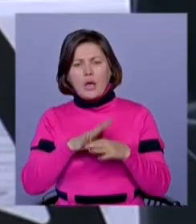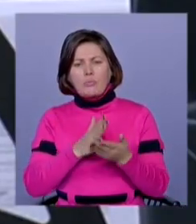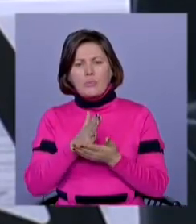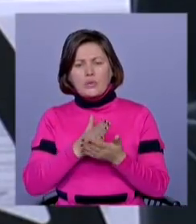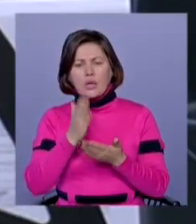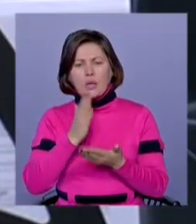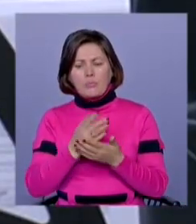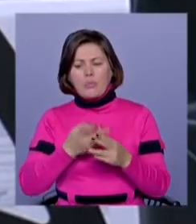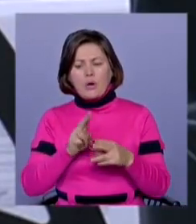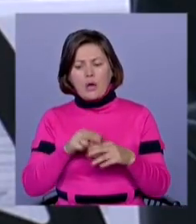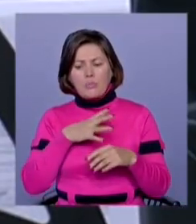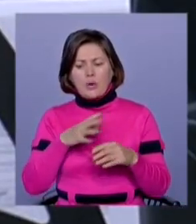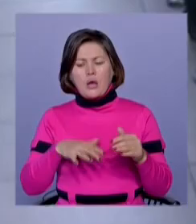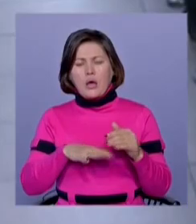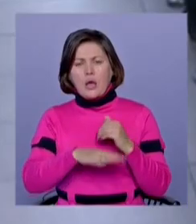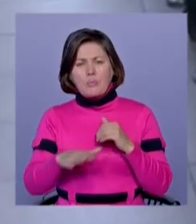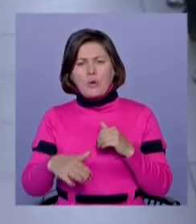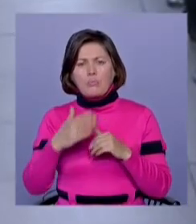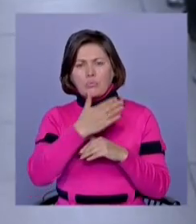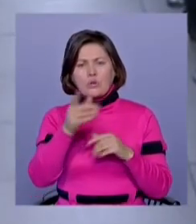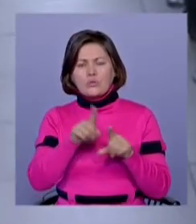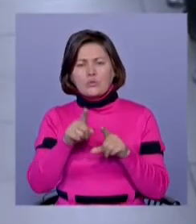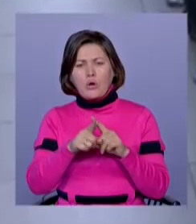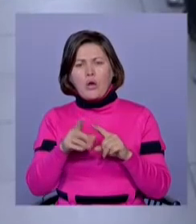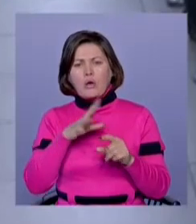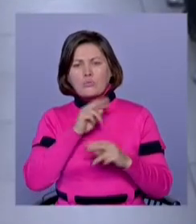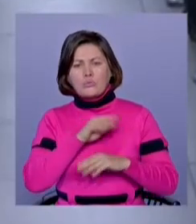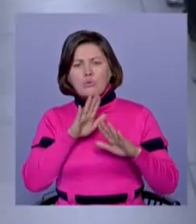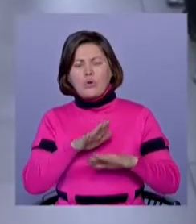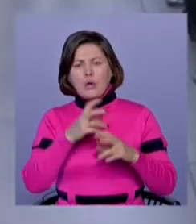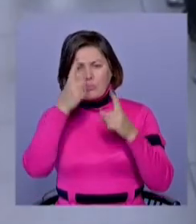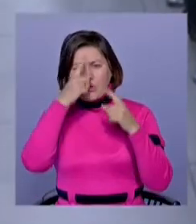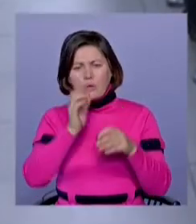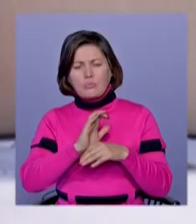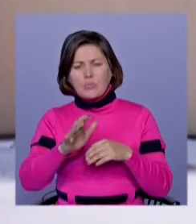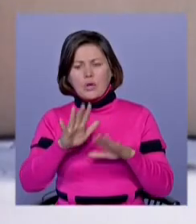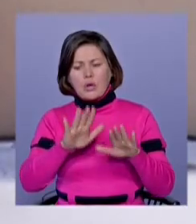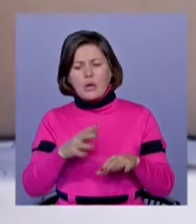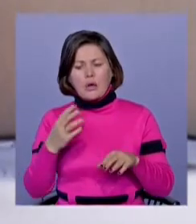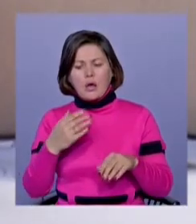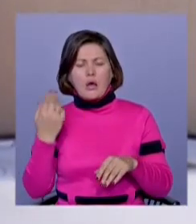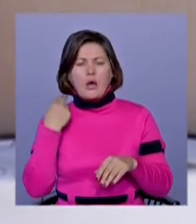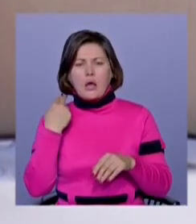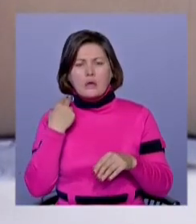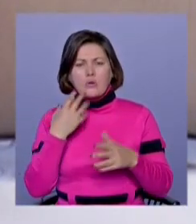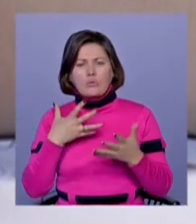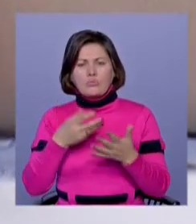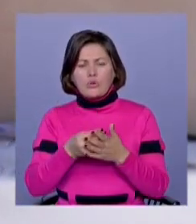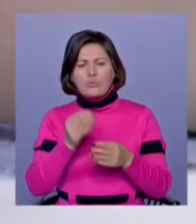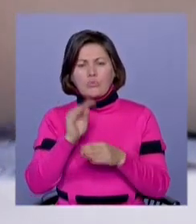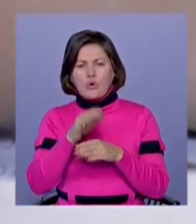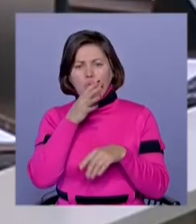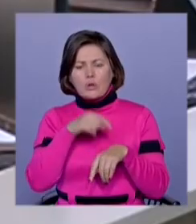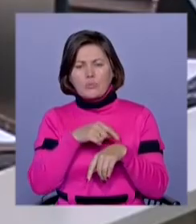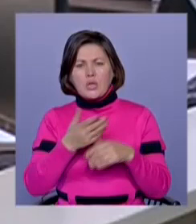қызметкерлері бар. Енді салықшылар олардың берешегін өндіріп алу үшін жұмыс орындарына хабарлама жіберіп, қарызын өтеуге қосымша уақыт береді.